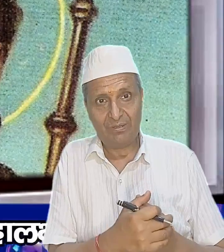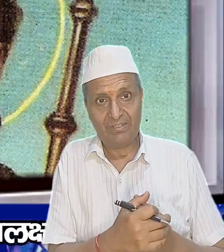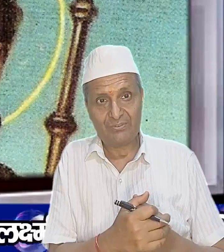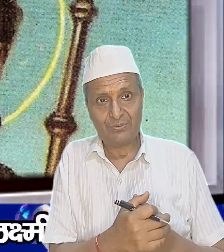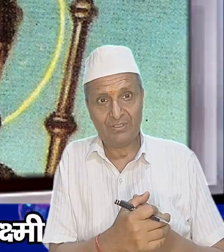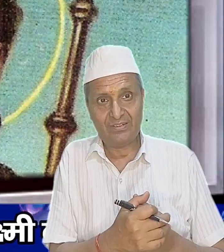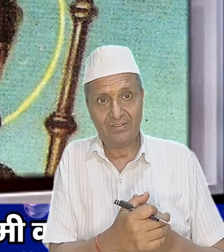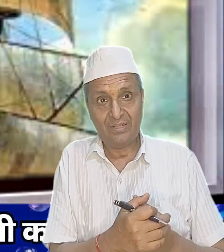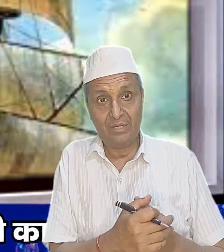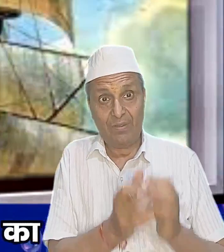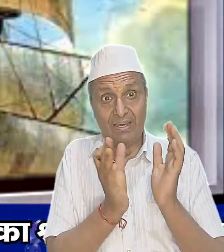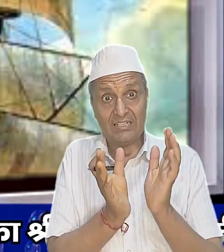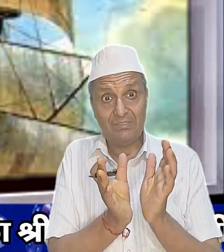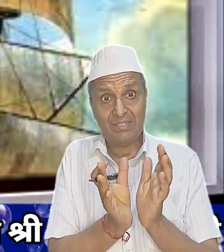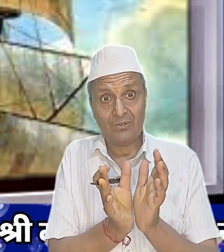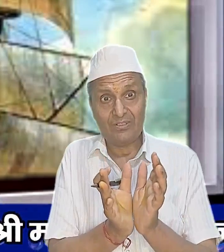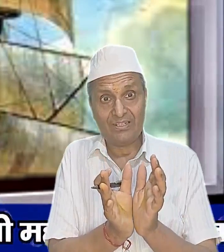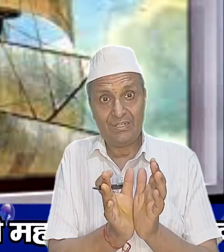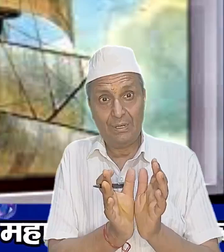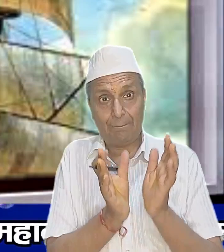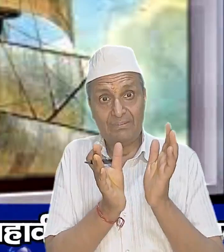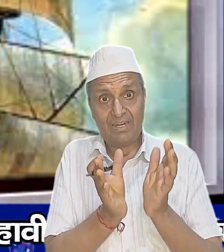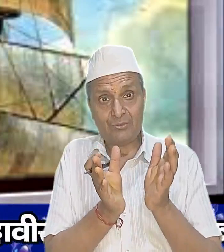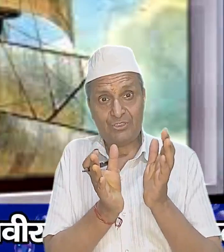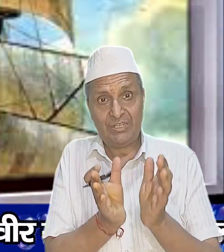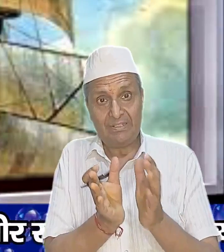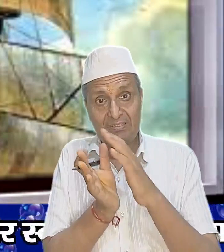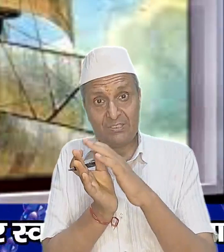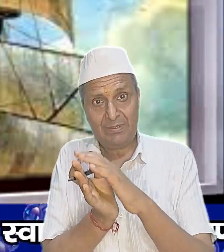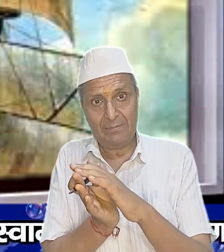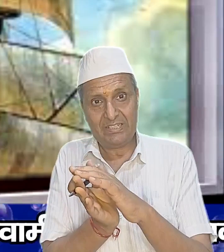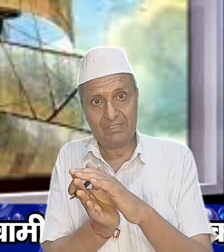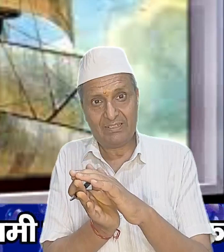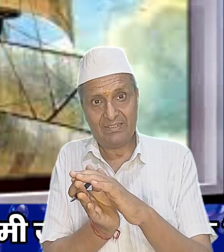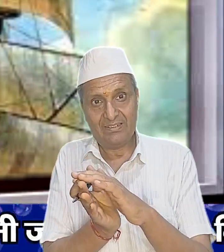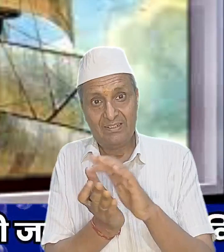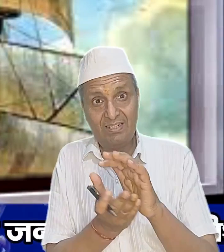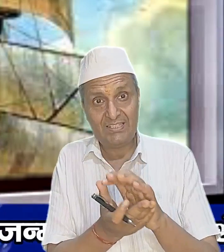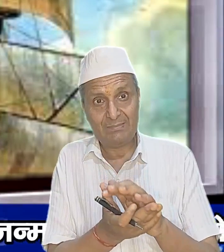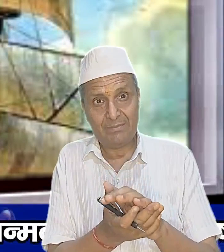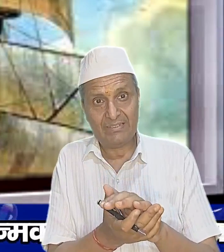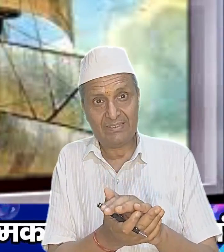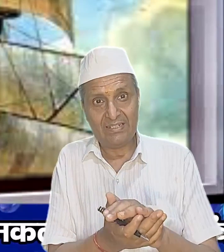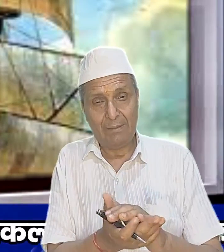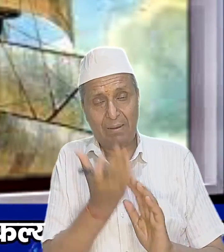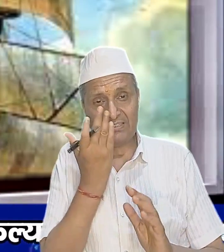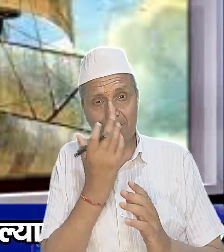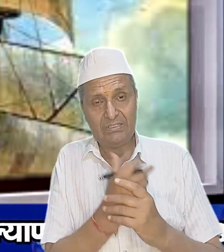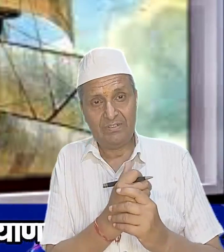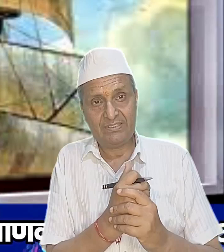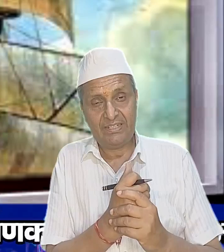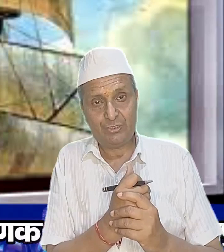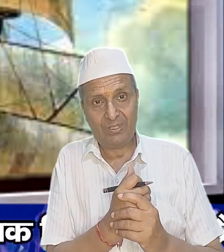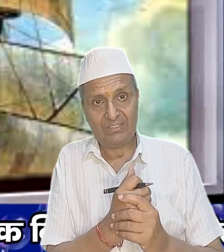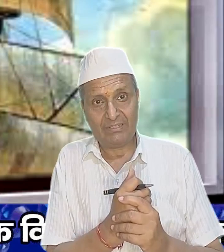पता है, किसने किससे शादी की है ये पता है, कि कौन किससे लव कर रहा है ये पता है, फिर किसने कौन सी फिल्म बनाई ये पता है, कौन सी फिल्म बॉक्स